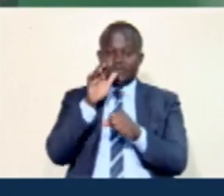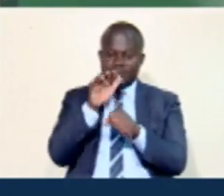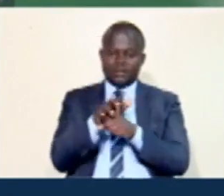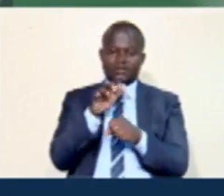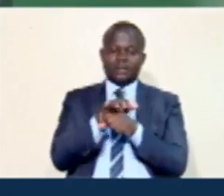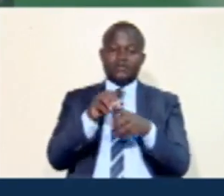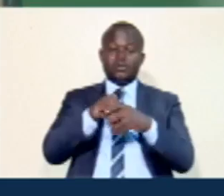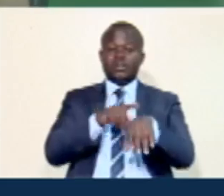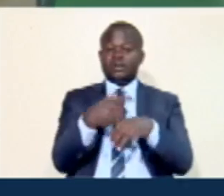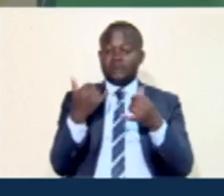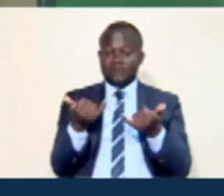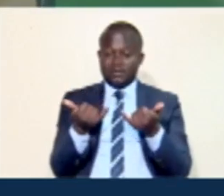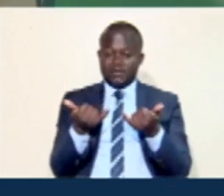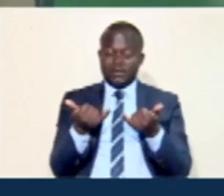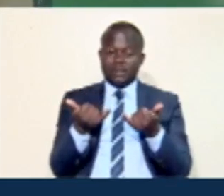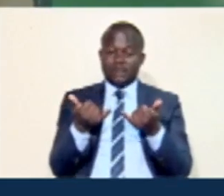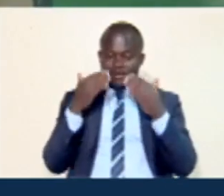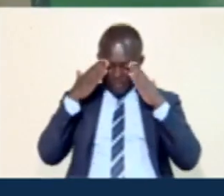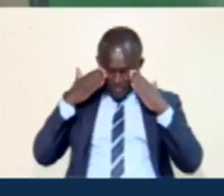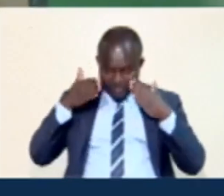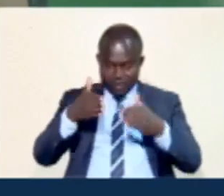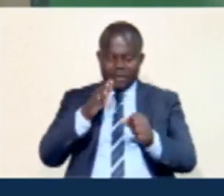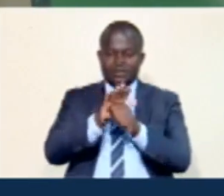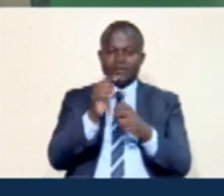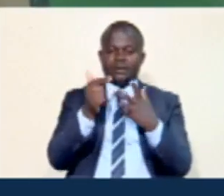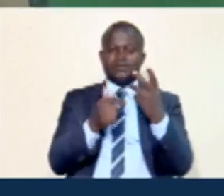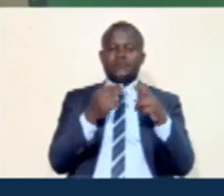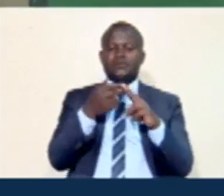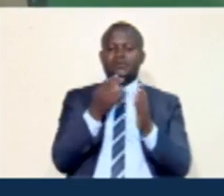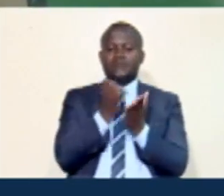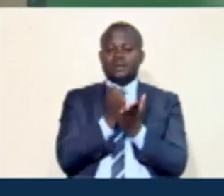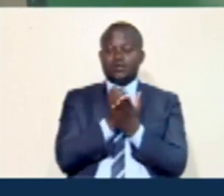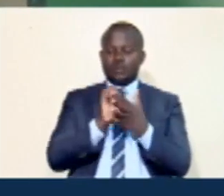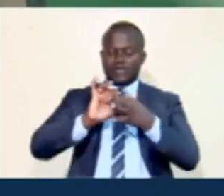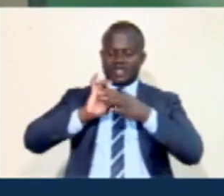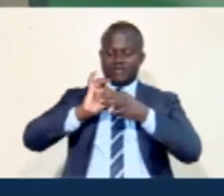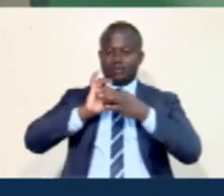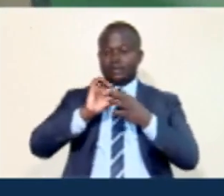cyane muri ibi bihe, ishyize imbere cyane icyo twita economic diplomacy.